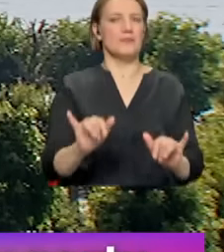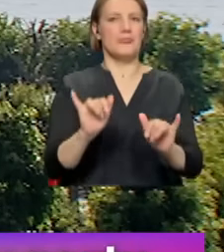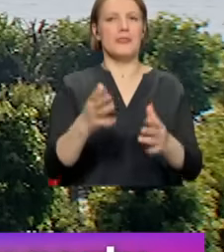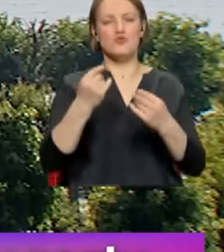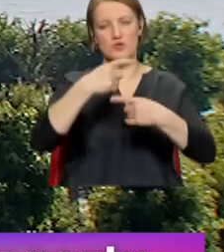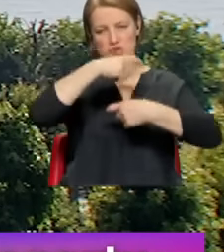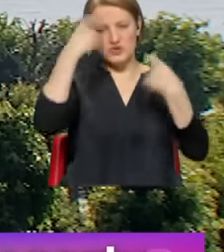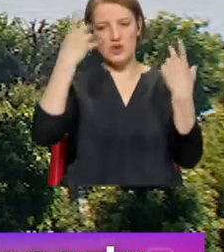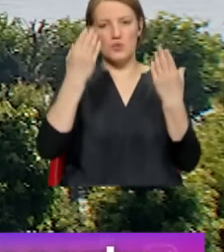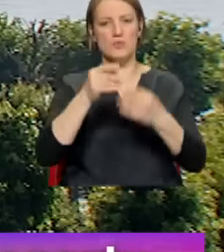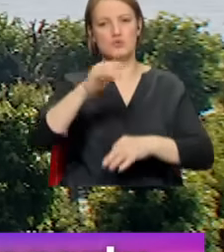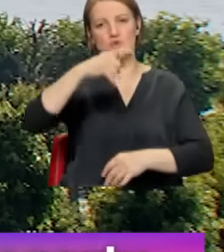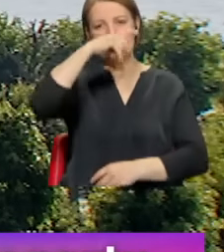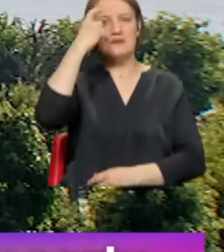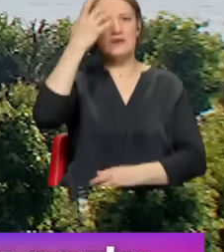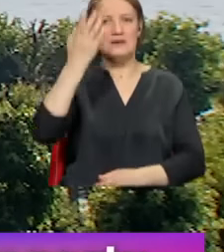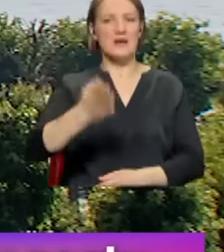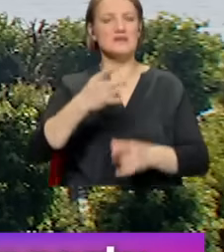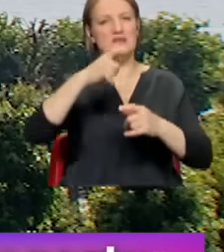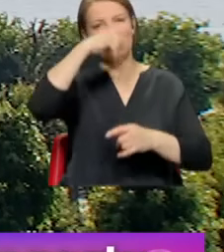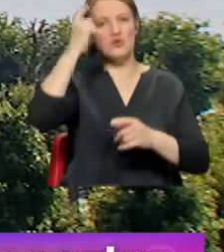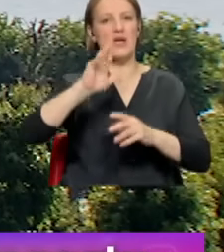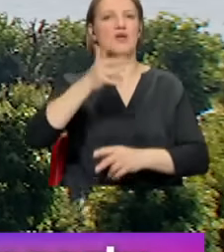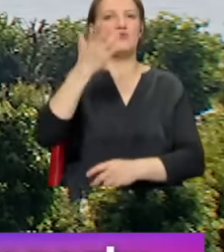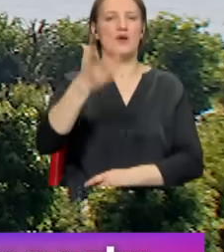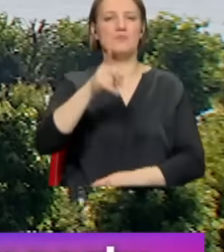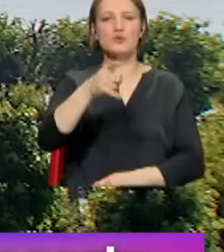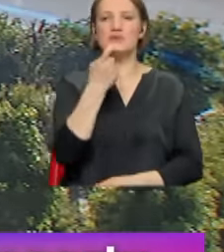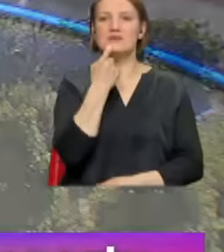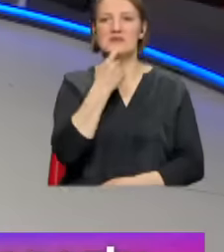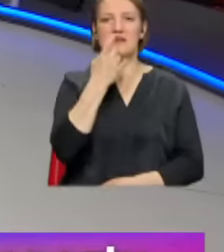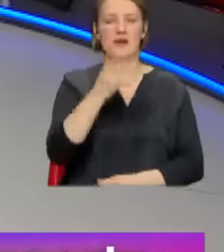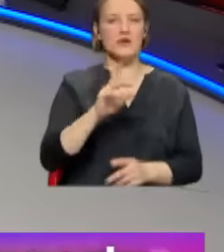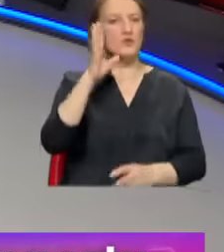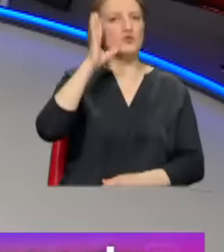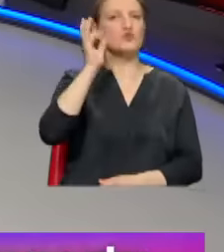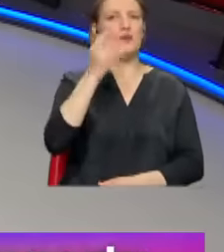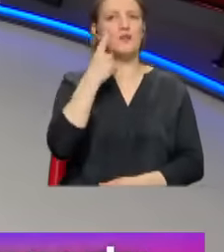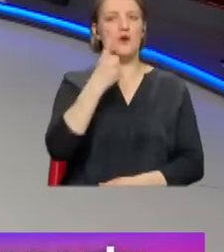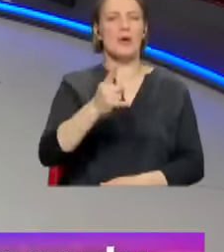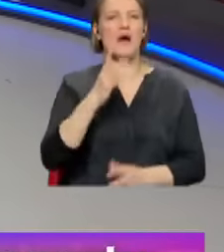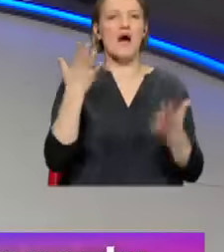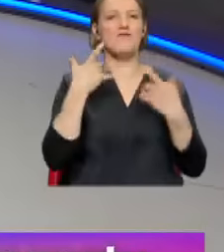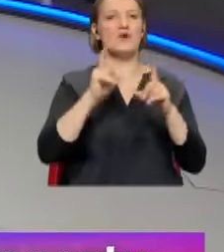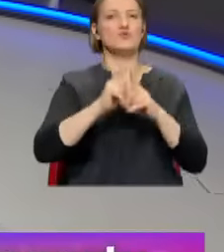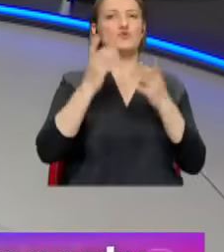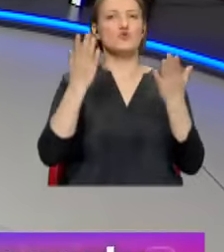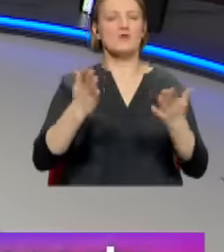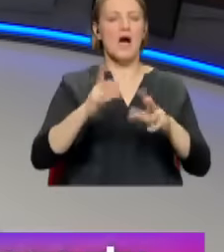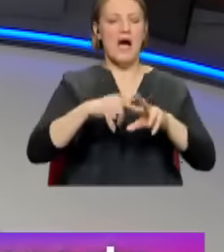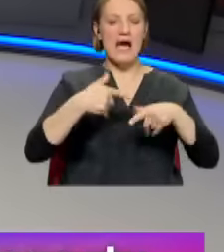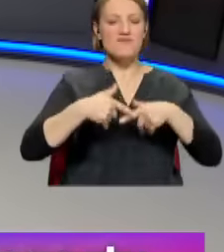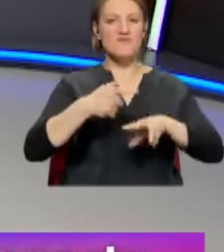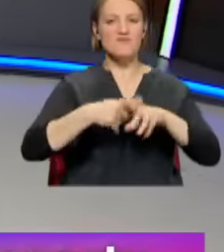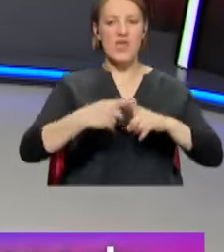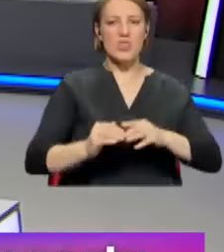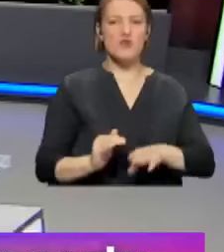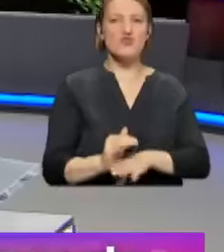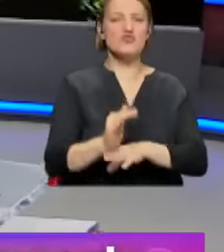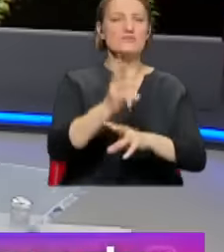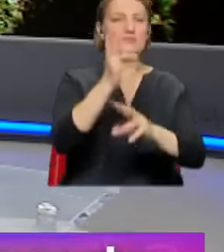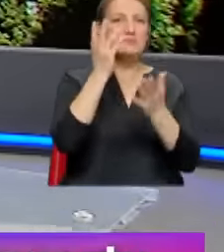çok sıcak olacak. Bu yaz zaten sıcak geçecek. Bu sene uzmanlara göre meteorolojik afet yaşanabileceği